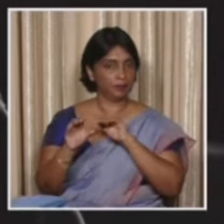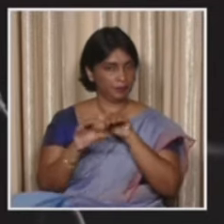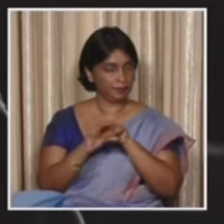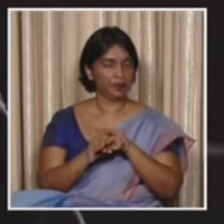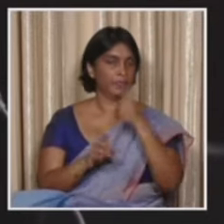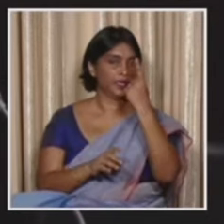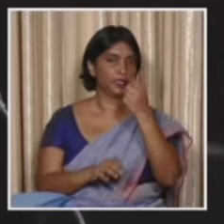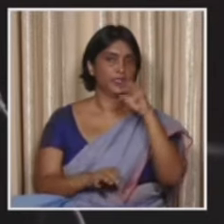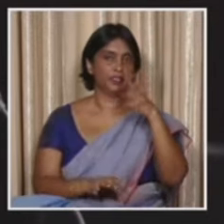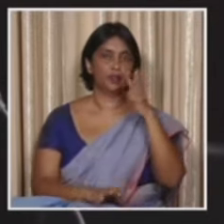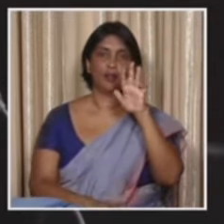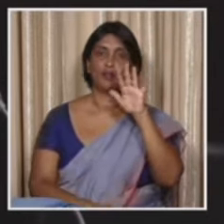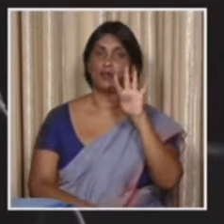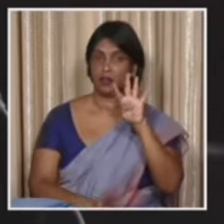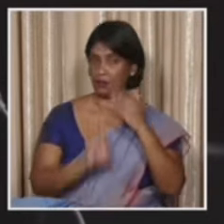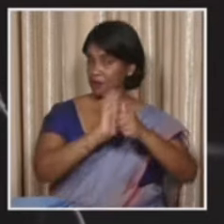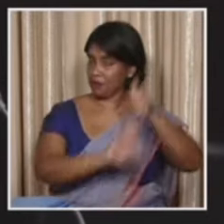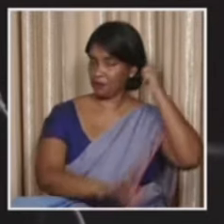1994